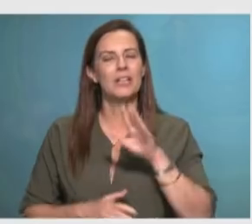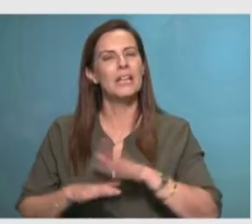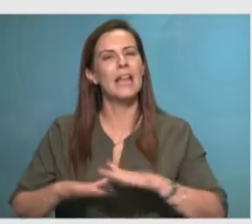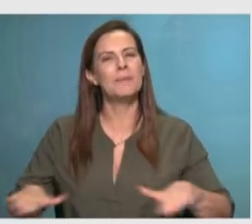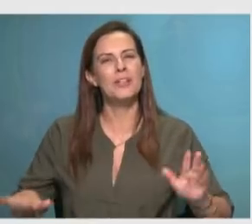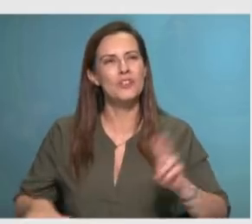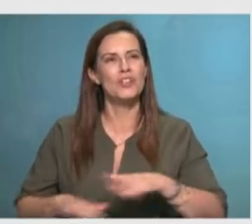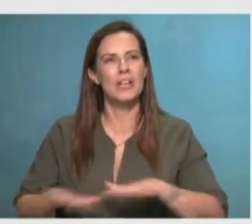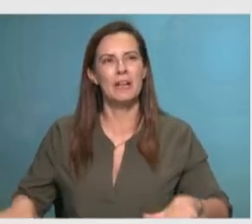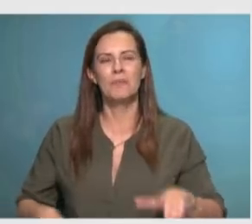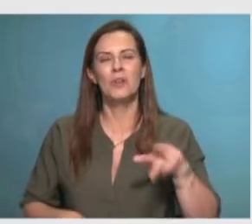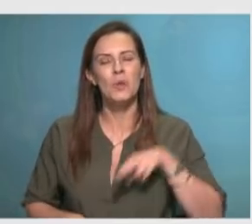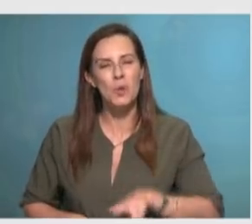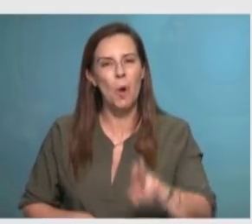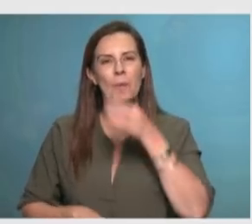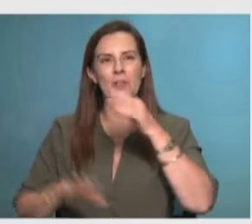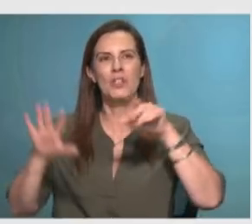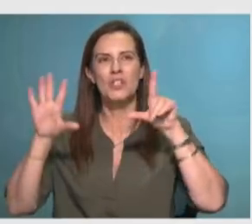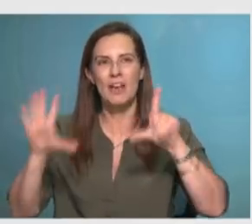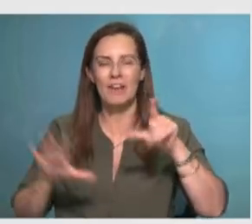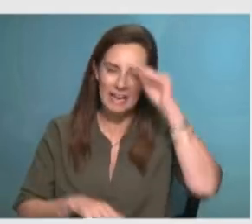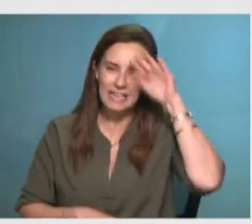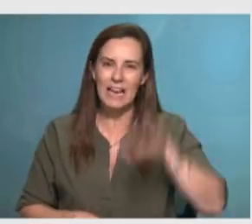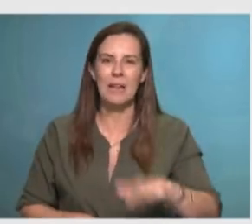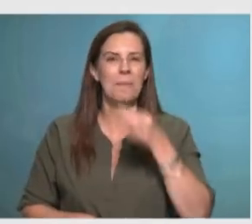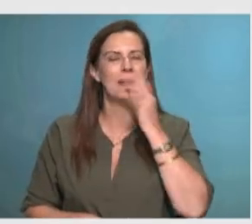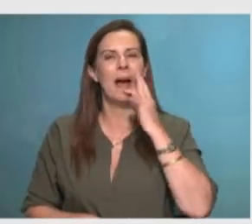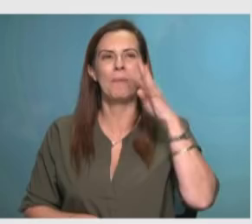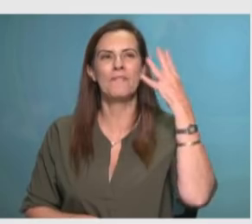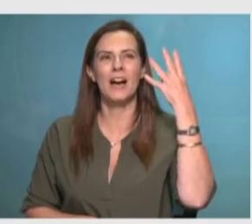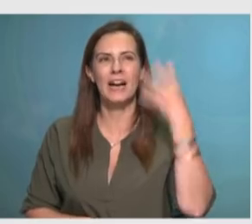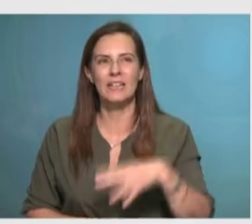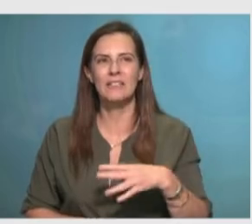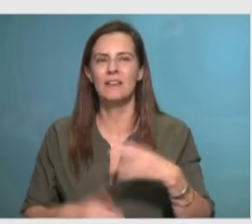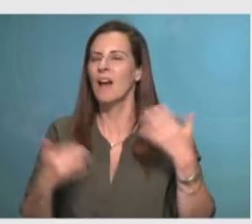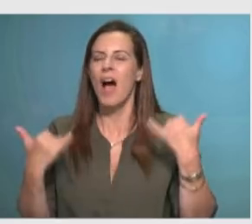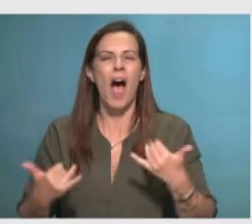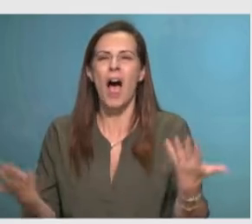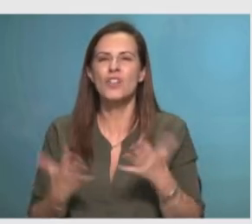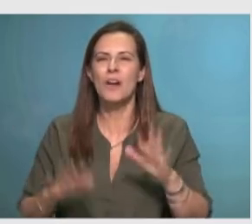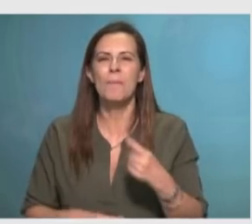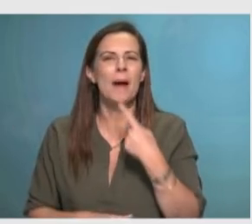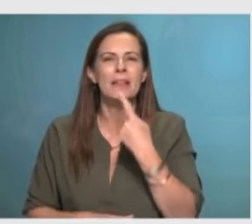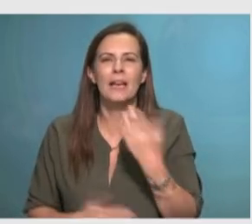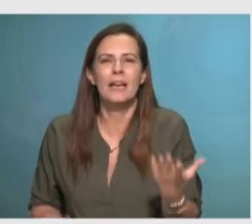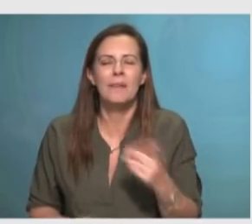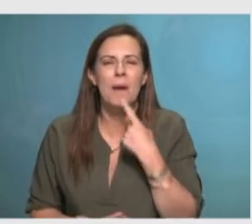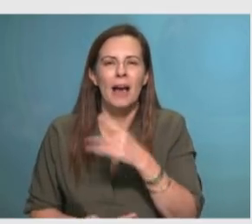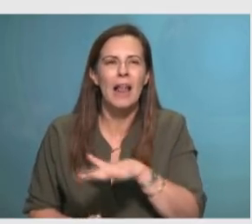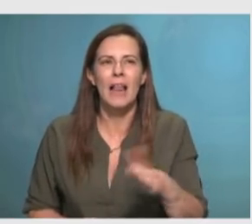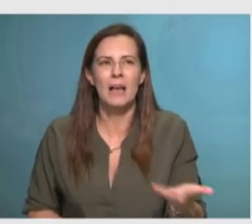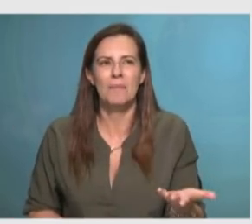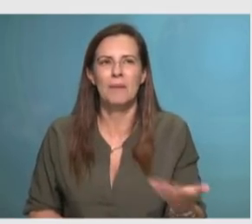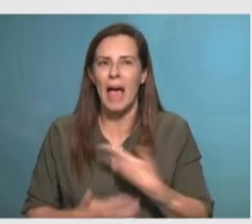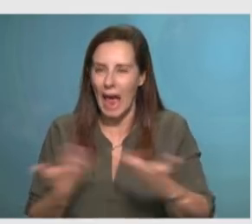ילדים קטנים, זוג טובים בני שבע, ילד בן 4.5. מה עכשיו יביא, תגיד להם,